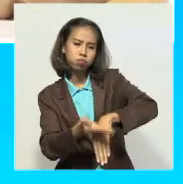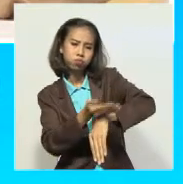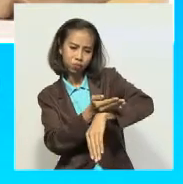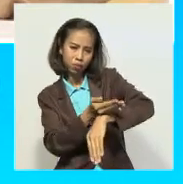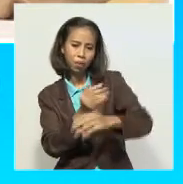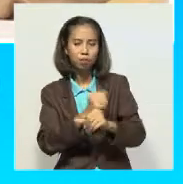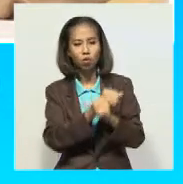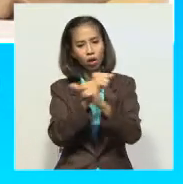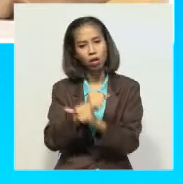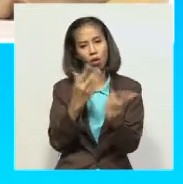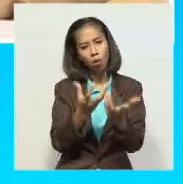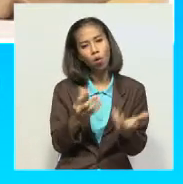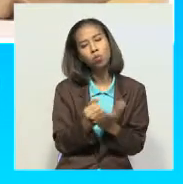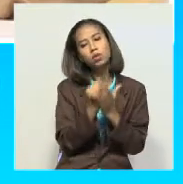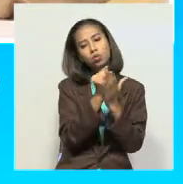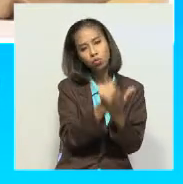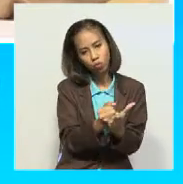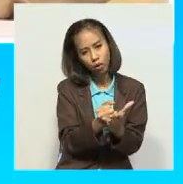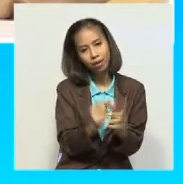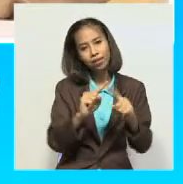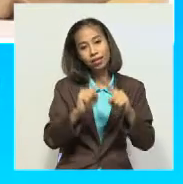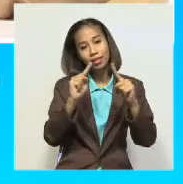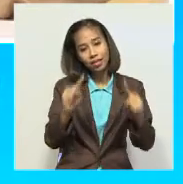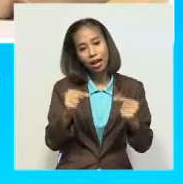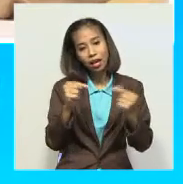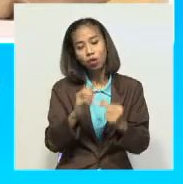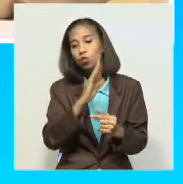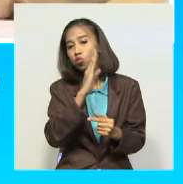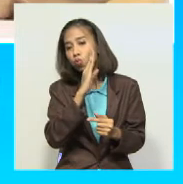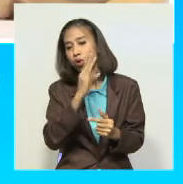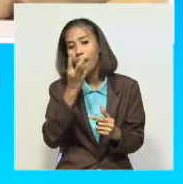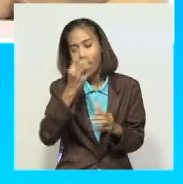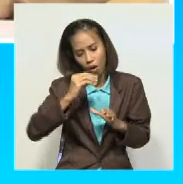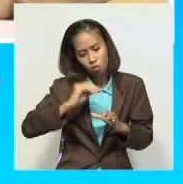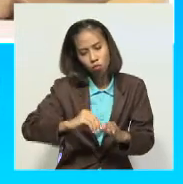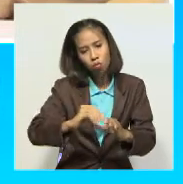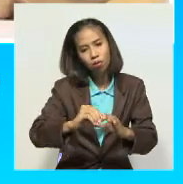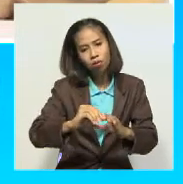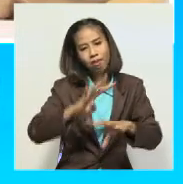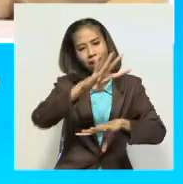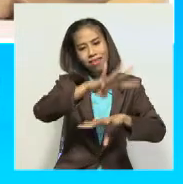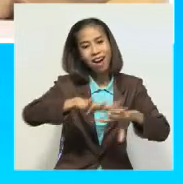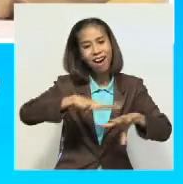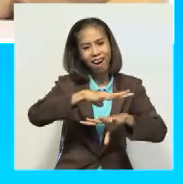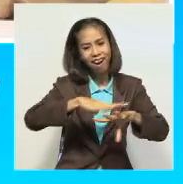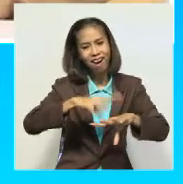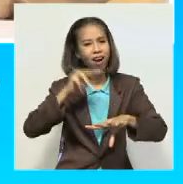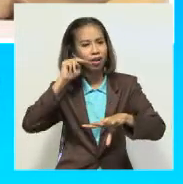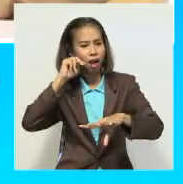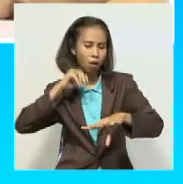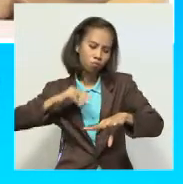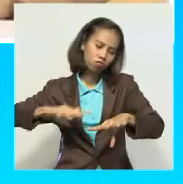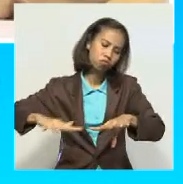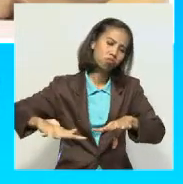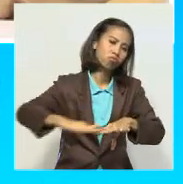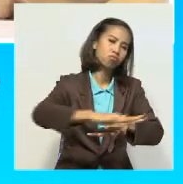ช่วยขนย้ายสิ่งของเพียงแต่ว่าในพื้นที่ลุ่มที่ทํานาเนี่ยมันเป็นบริเวณกว้างแล้วน้ําเค้าก็ไหลหลากไปตาม